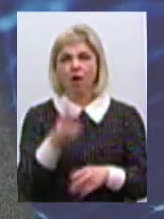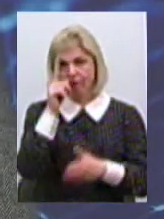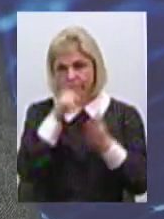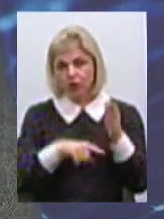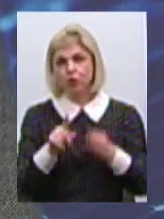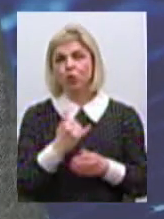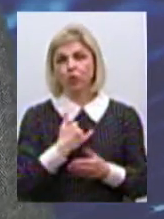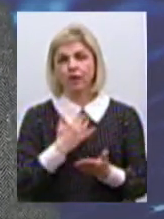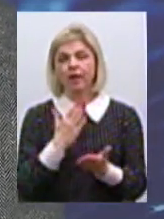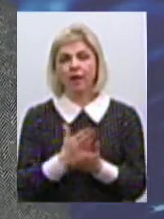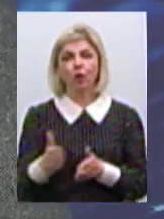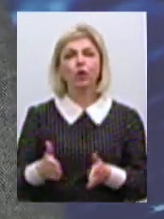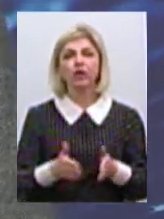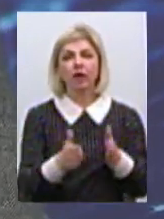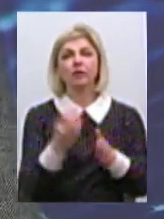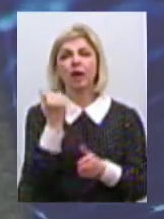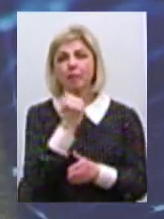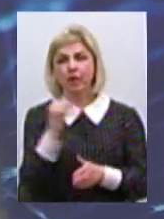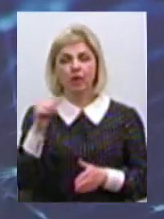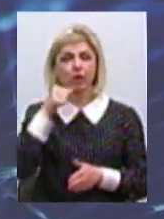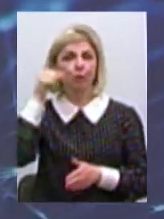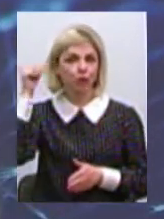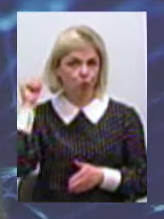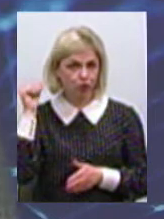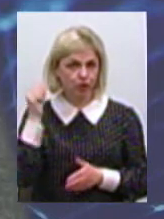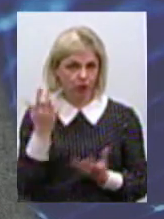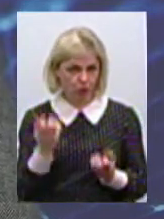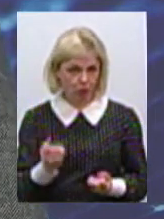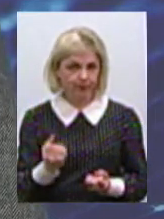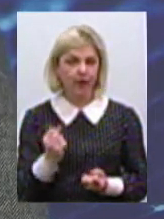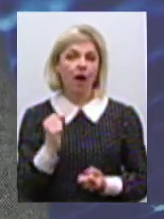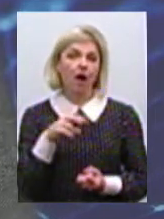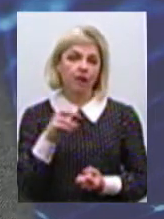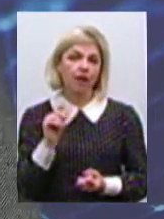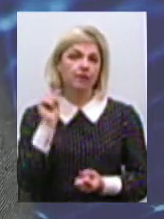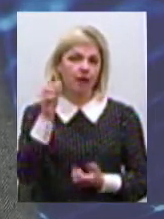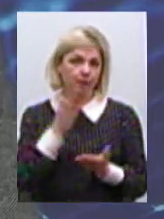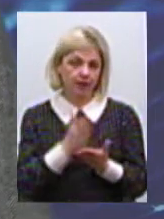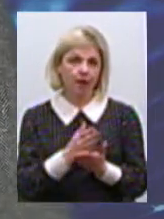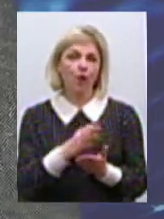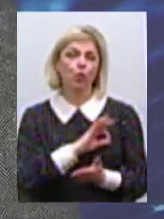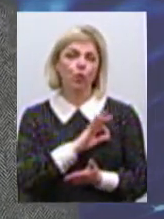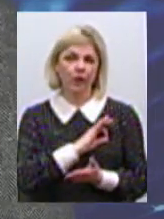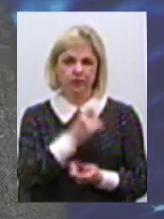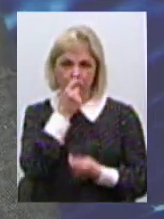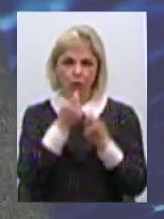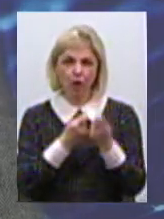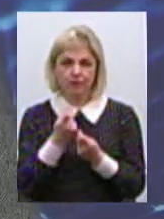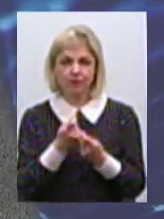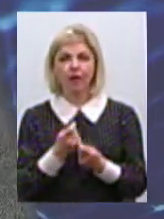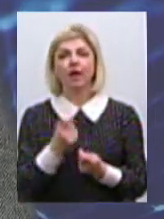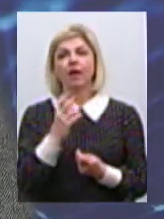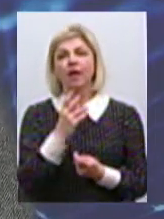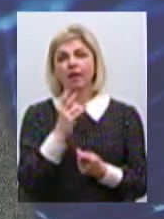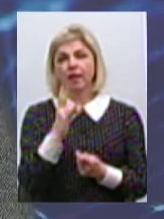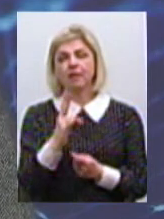ділянка, на якій є переможець з минулорічний ще, але там є свої юридичні нюанси. На